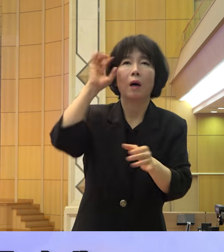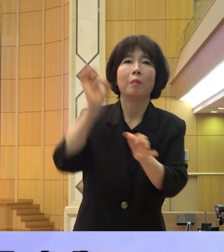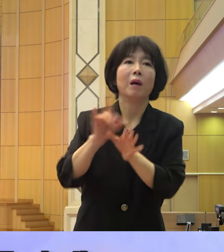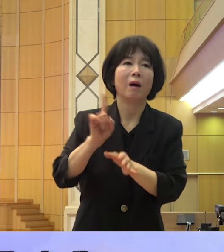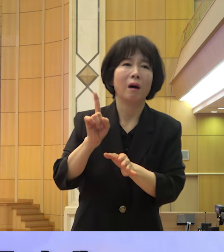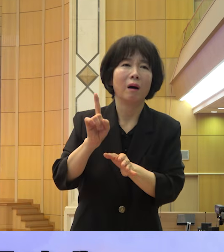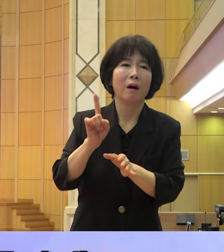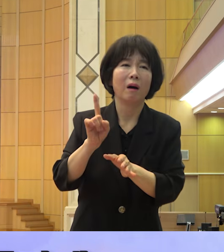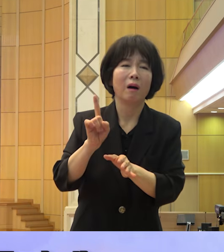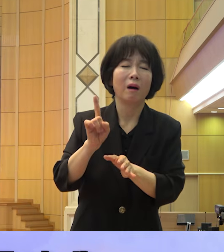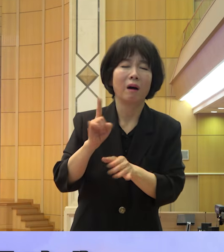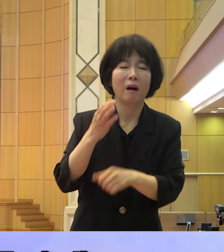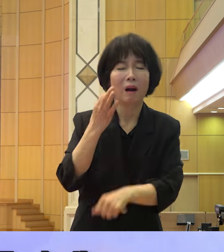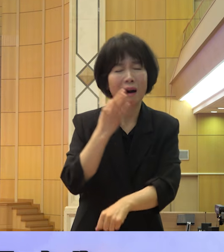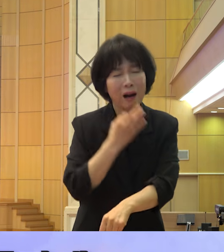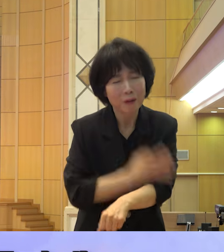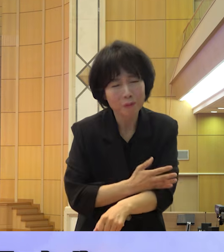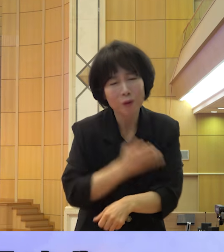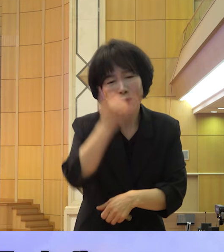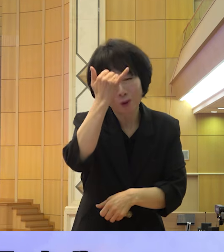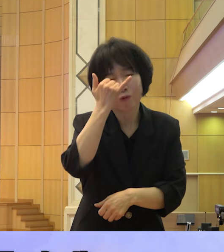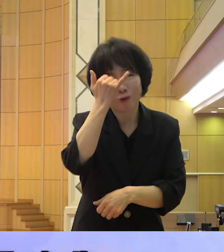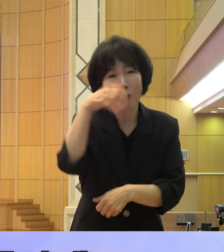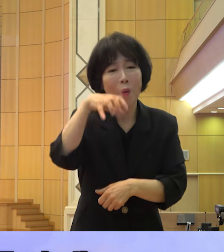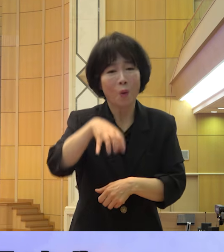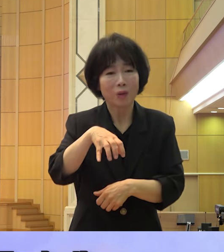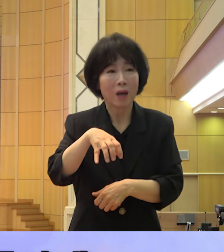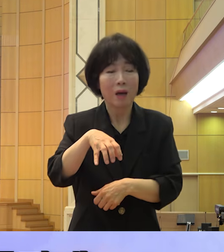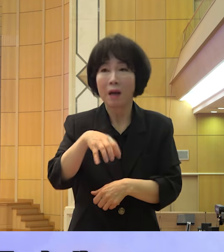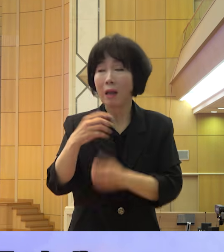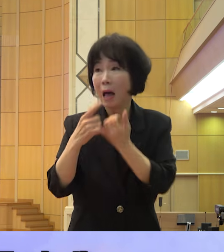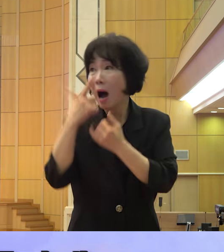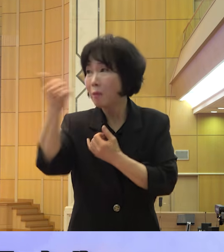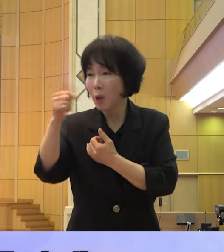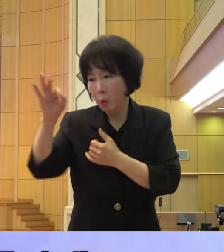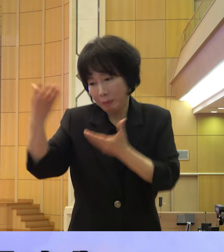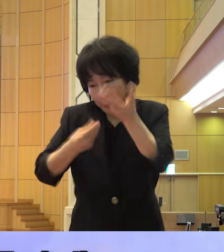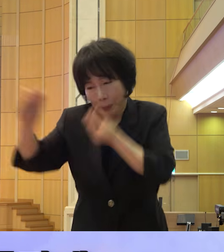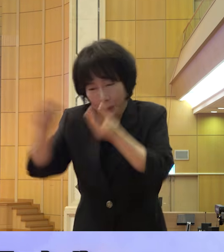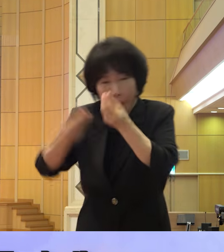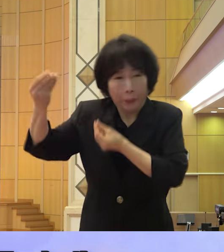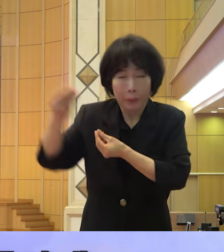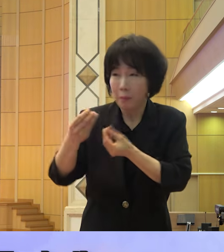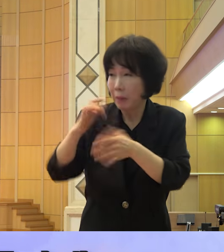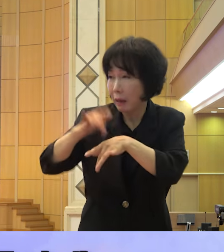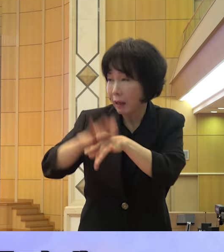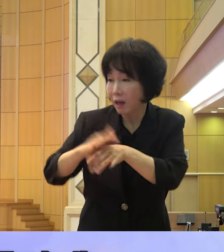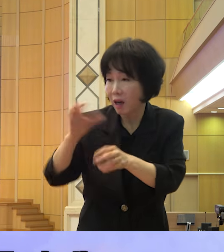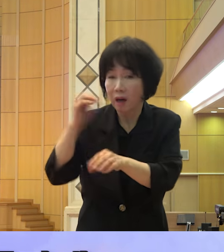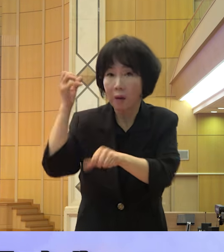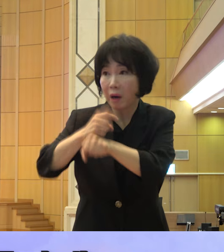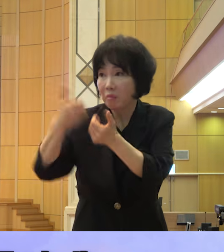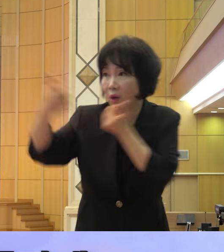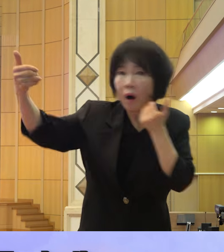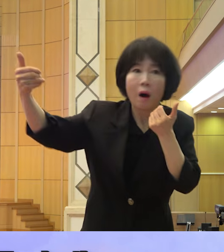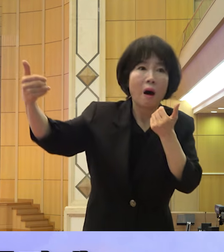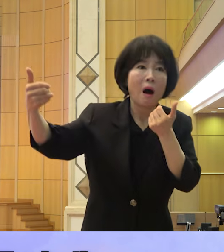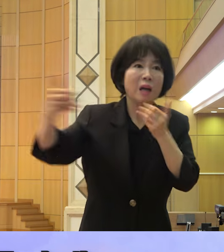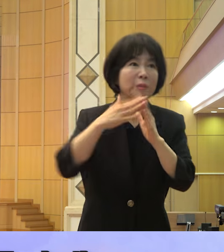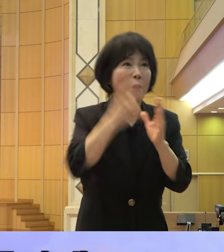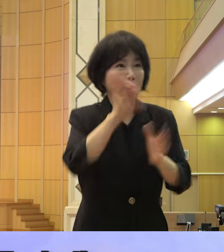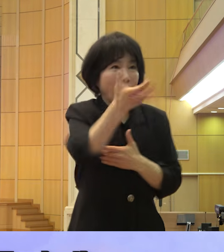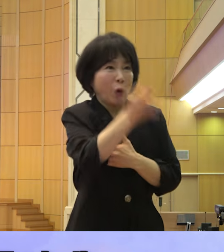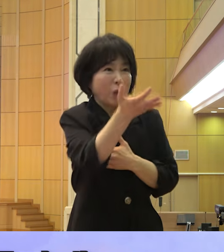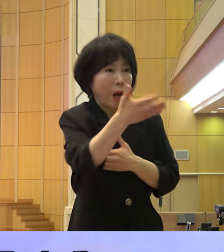충청북도 단양군 영축면 유암리에 살다가 빚이 태산 같아서 못 살겠으니까 맨날 빚쟁이들은 막